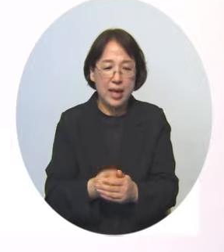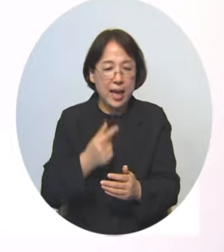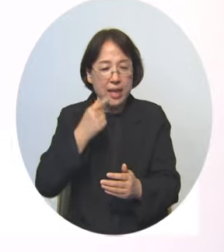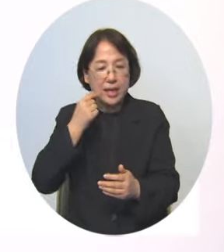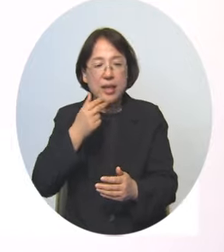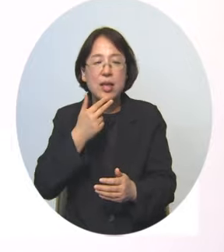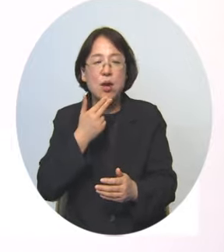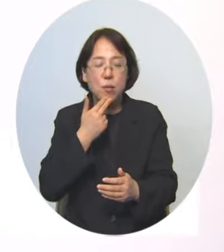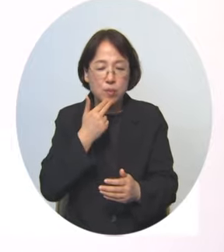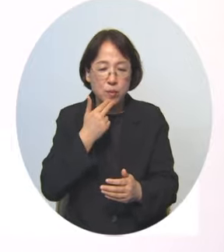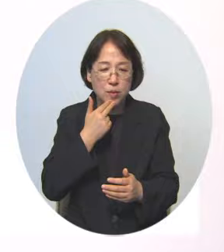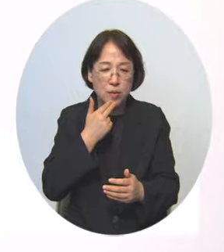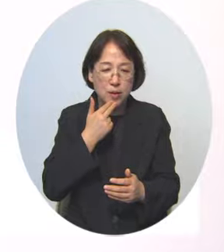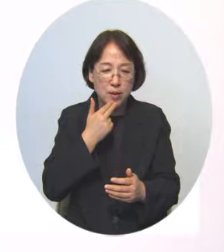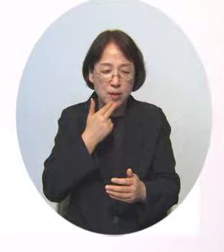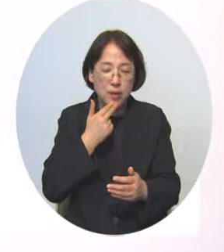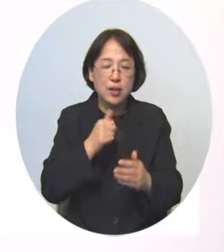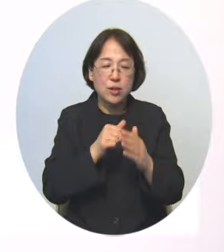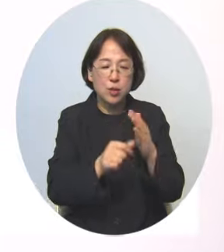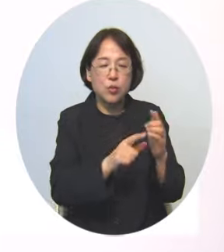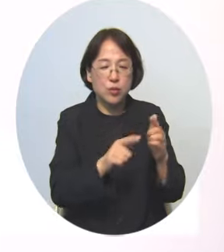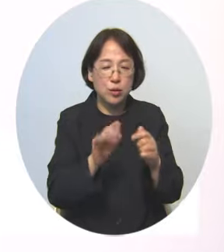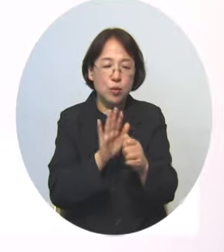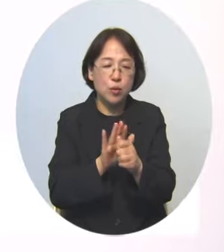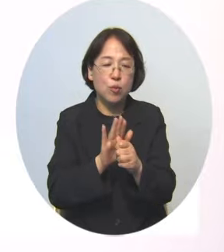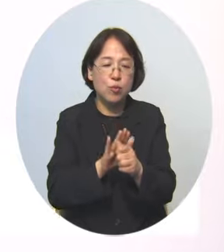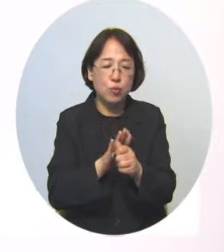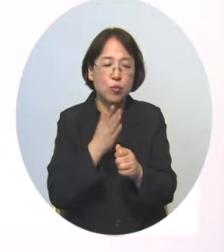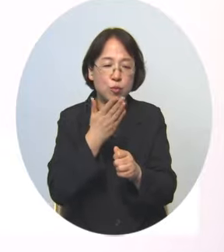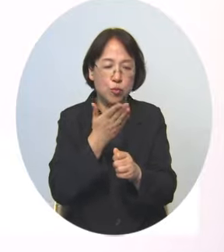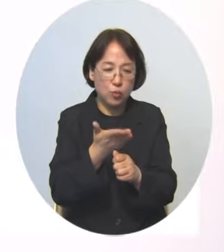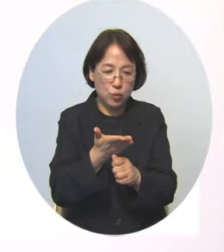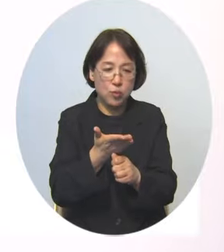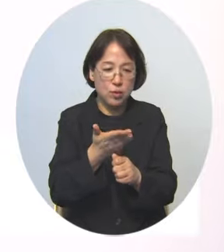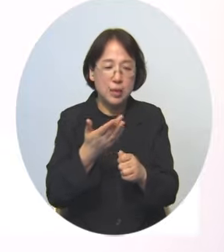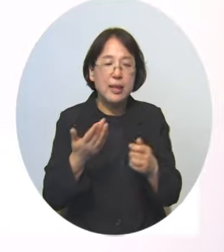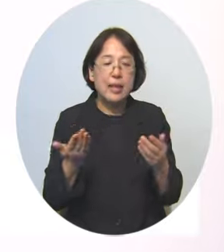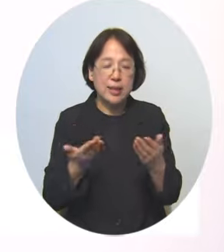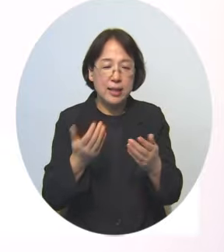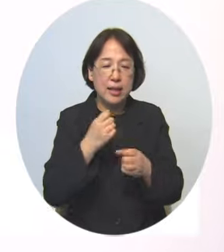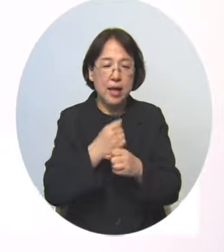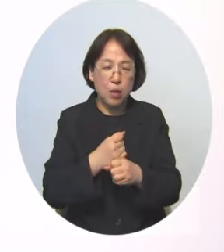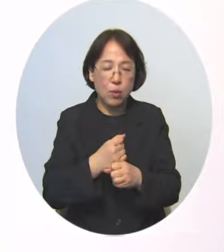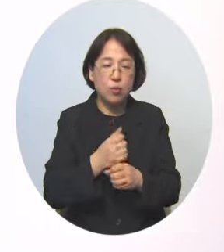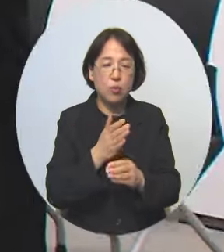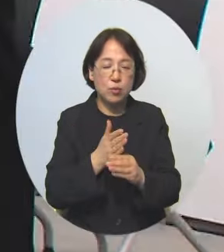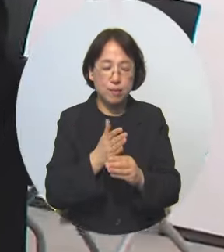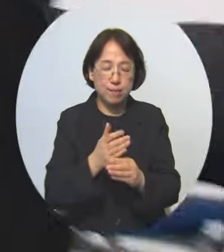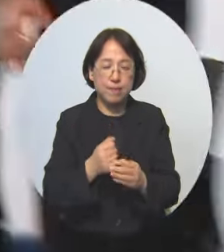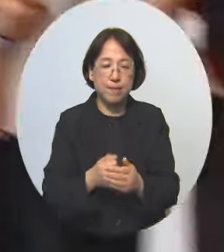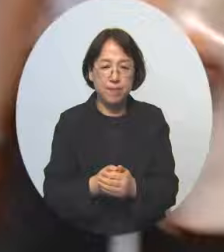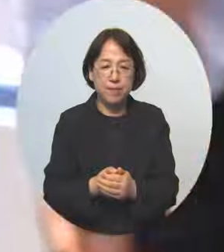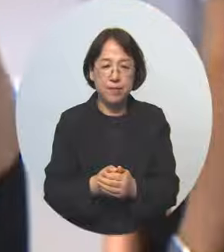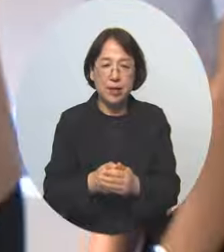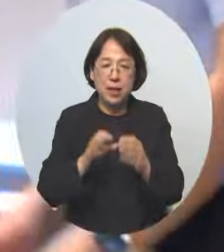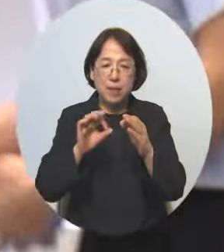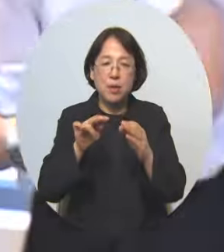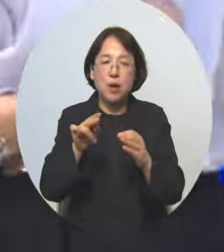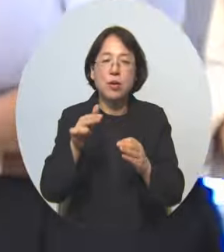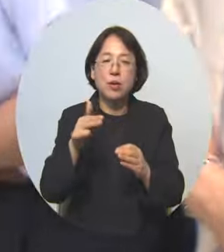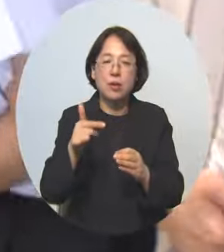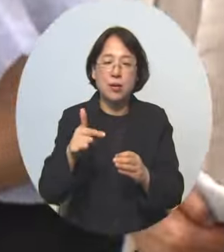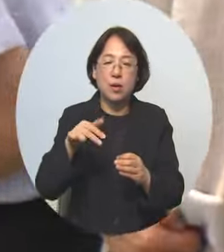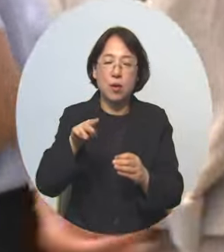그런 종목들한테도 좀 도움이 좀 많이 될 만한 그런 일들을 좀 하고 있어서. 김연경과